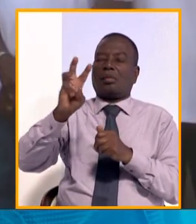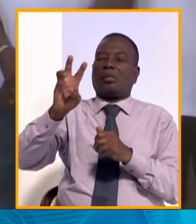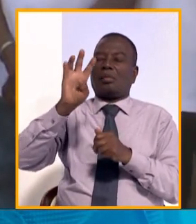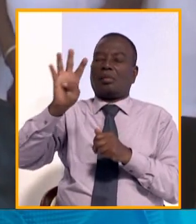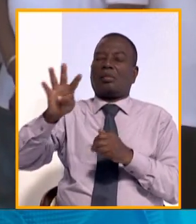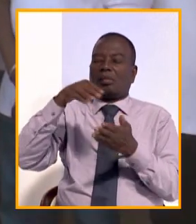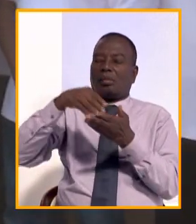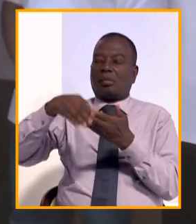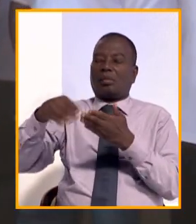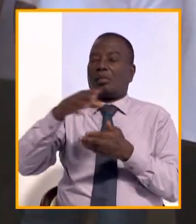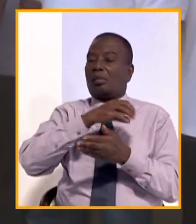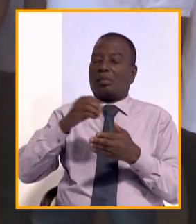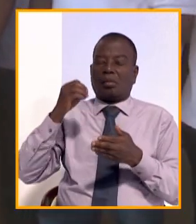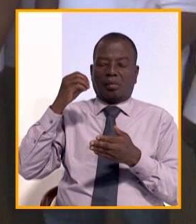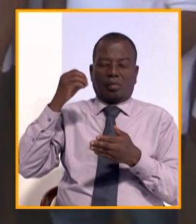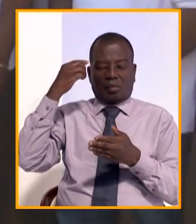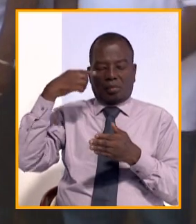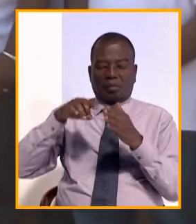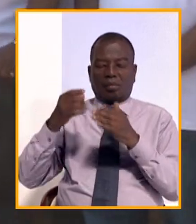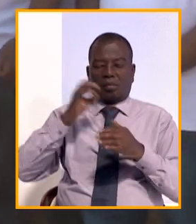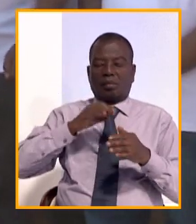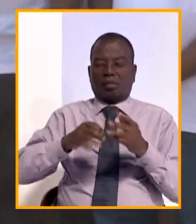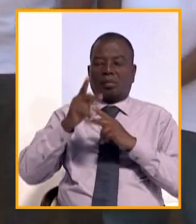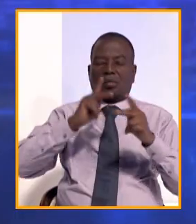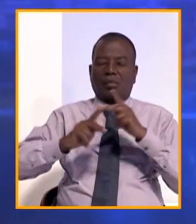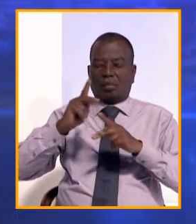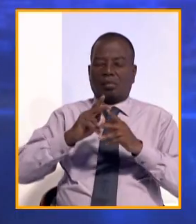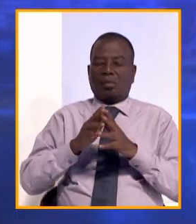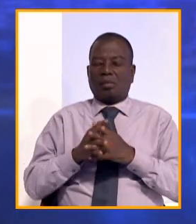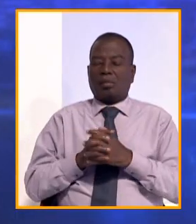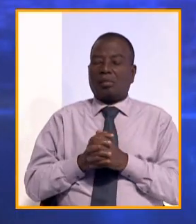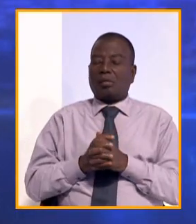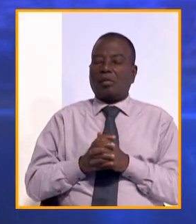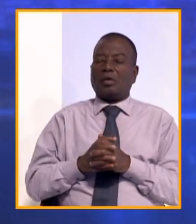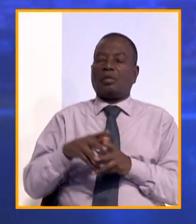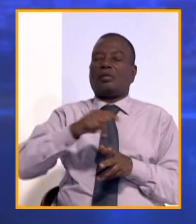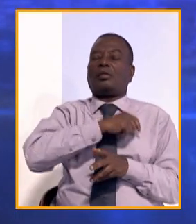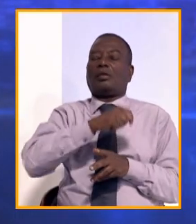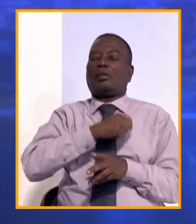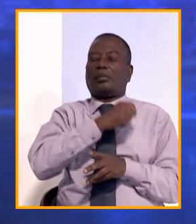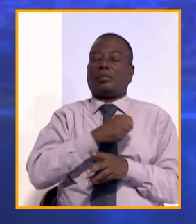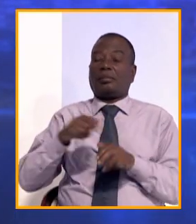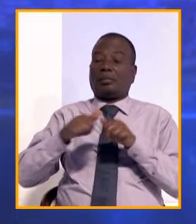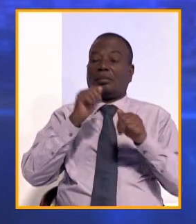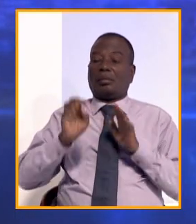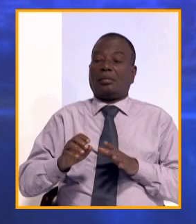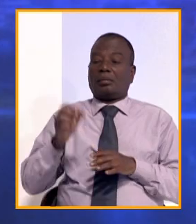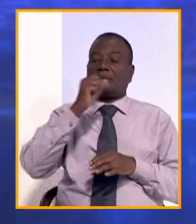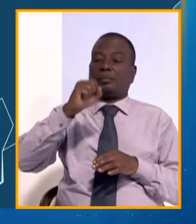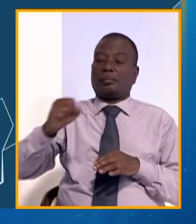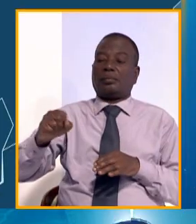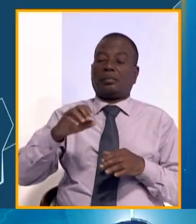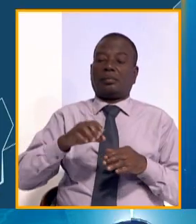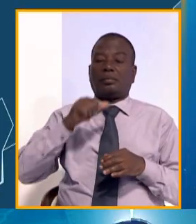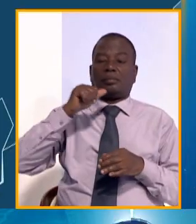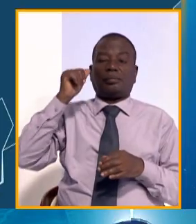dans les actions citoyennes et de solidarité en faveur des populations. Au Bénin, l'actualité, c'est la publication hier nuit par